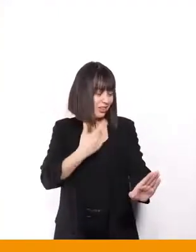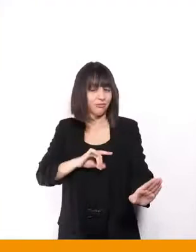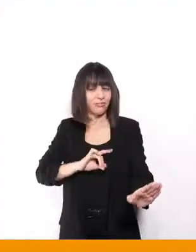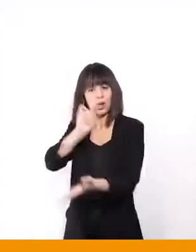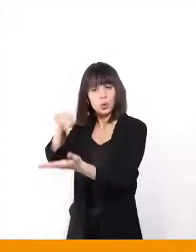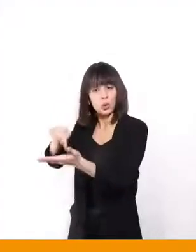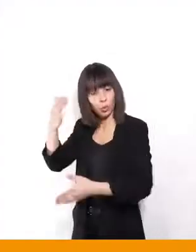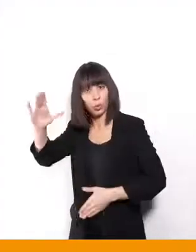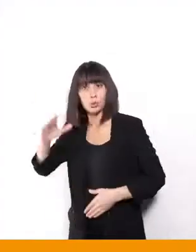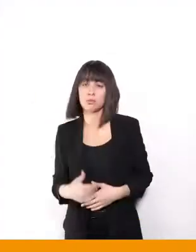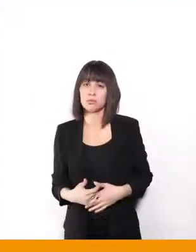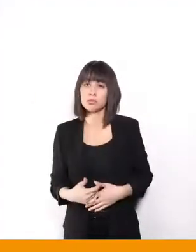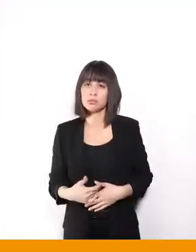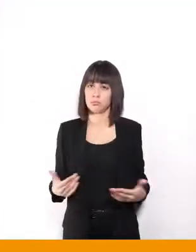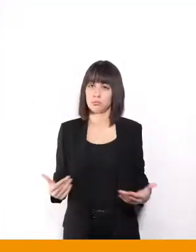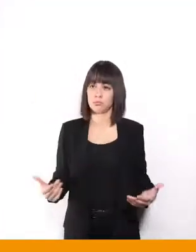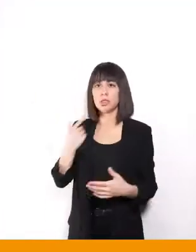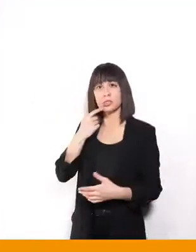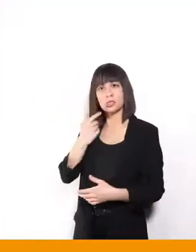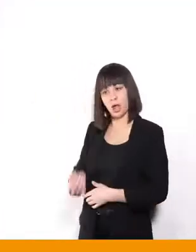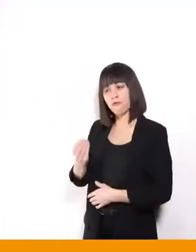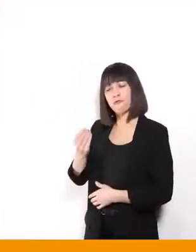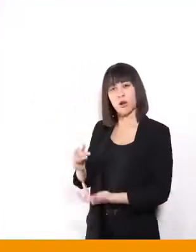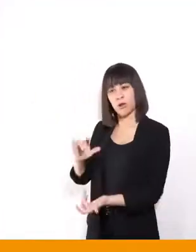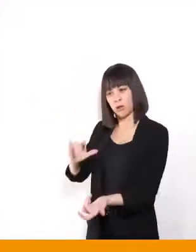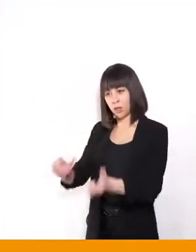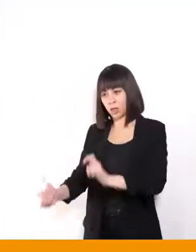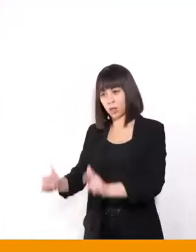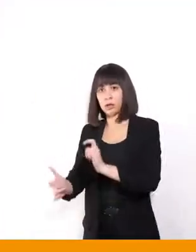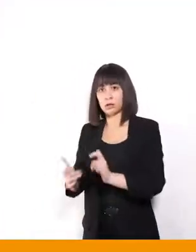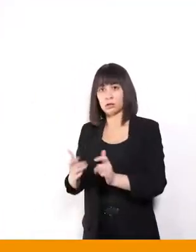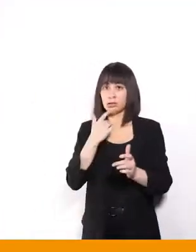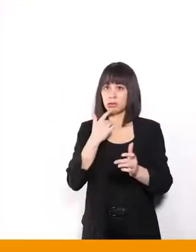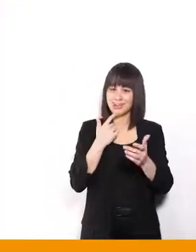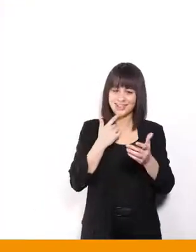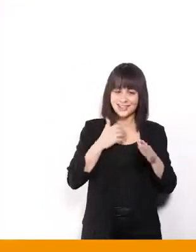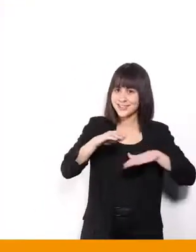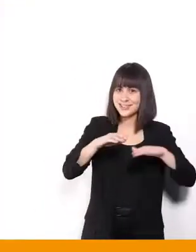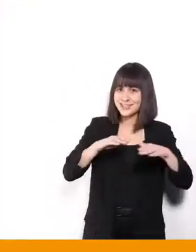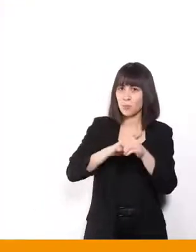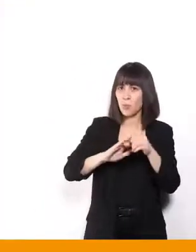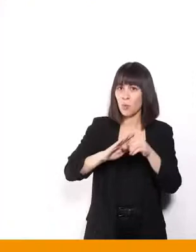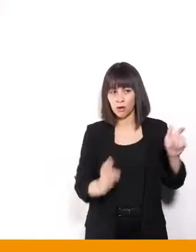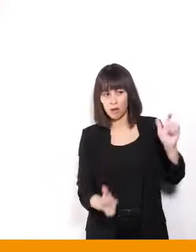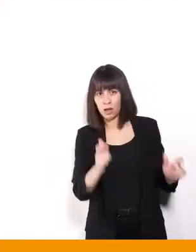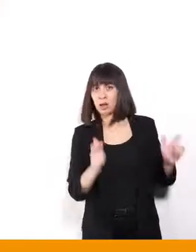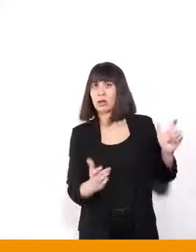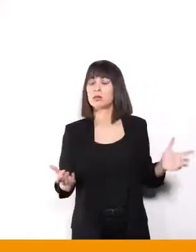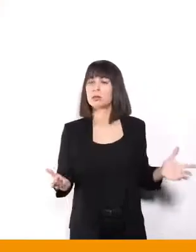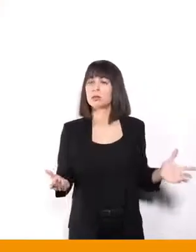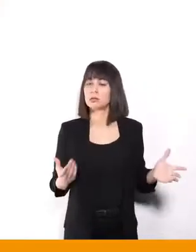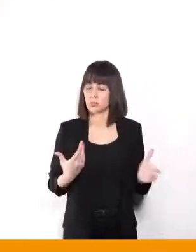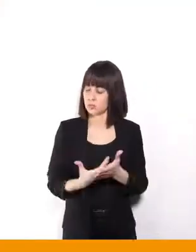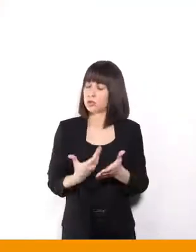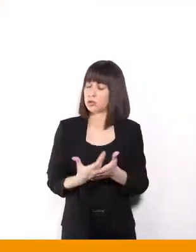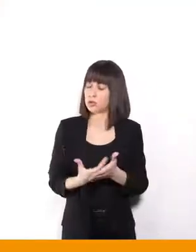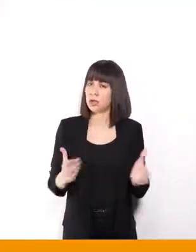enfants et de l'ensemble du dispositif. Donc là aussi, il faut, pour toutes les personnes